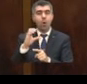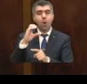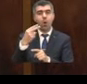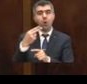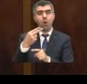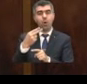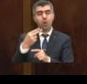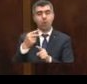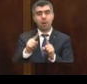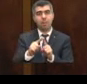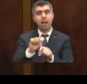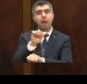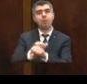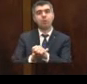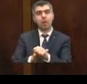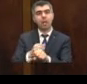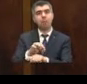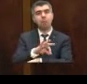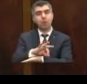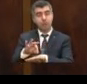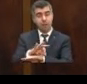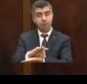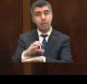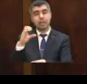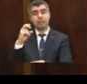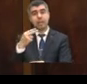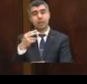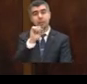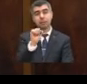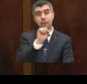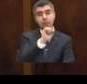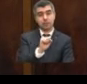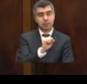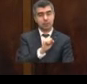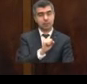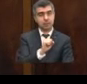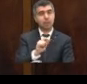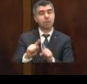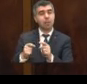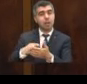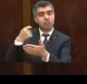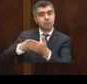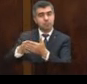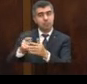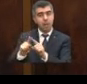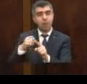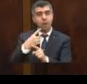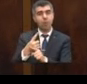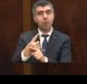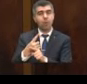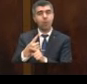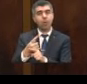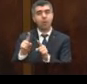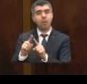5% وكاين لابار باترونال، السينيسيس بالنسبة للأجراء حتى هي كيخلص فقط الثلث والثلثين كيخلصوا رب